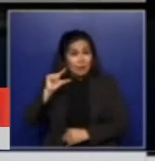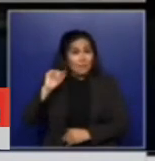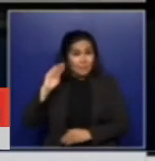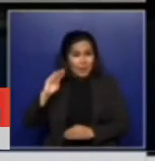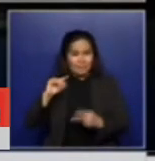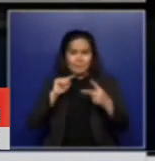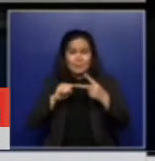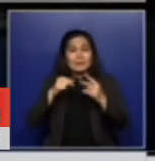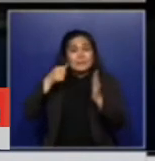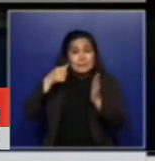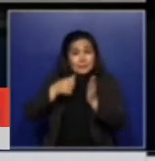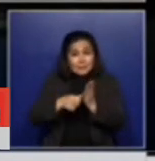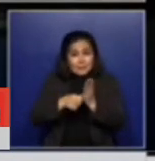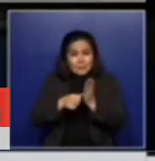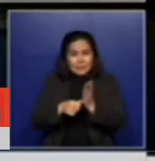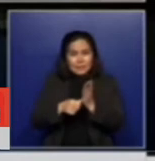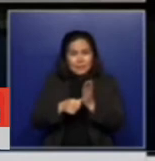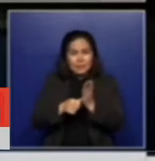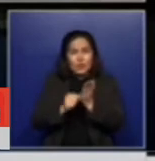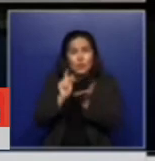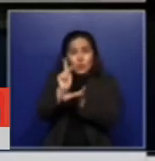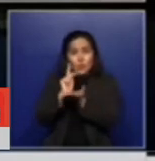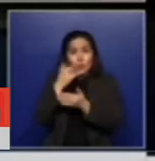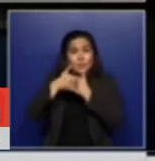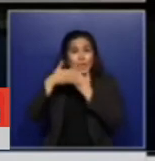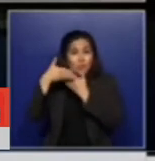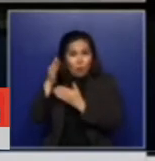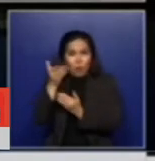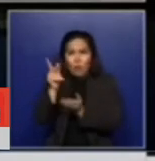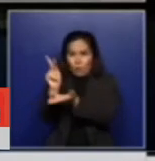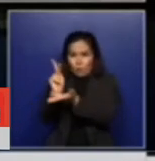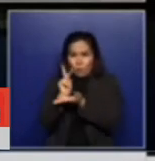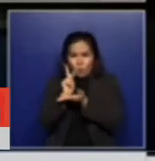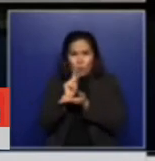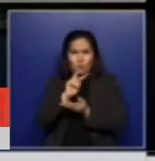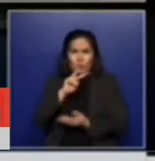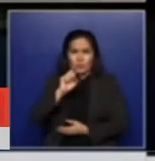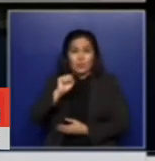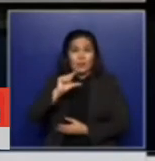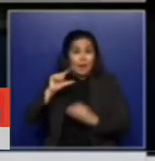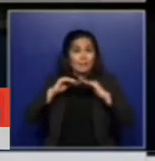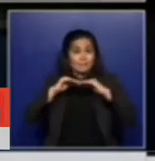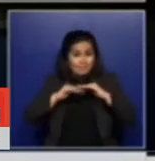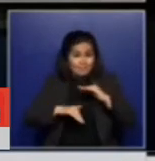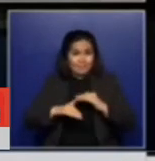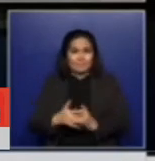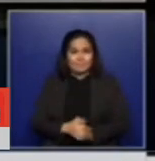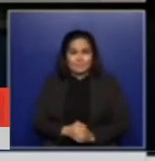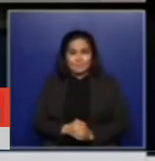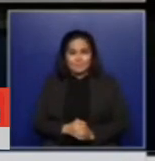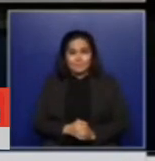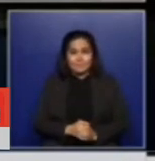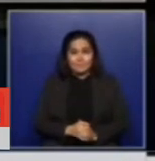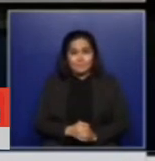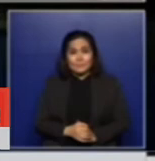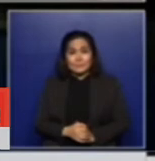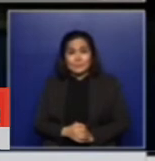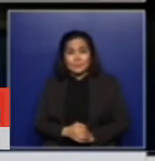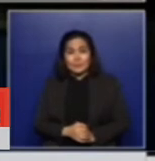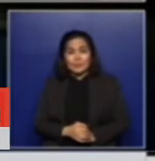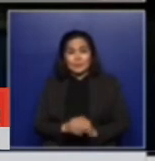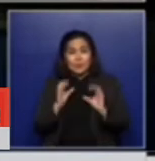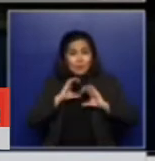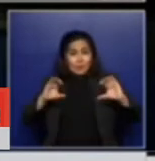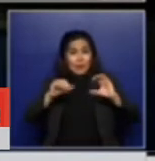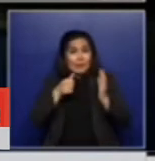ป็นหนี้ที่เกิดจากเงินกู้ต่างประเทศไม่ถึง 200,000 ล้านบาทท่านประธานที่เคารพครับหนี้ที่รัฐบาลกู้โดยตรง